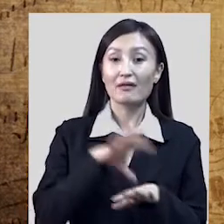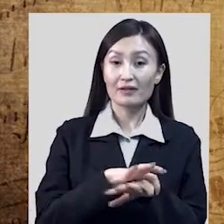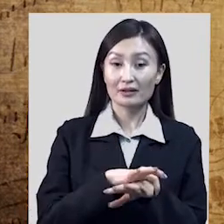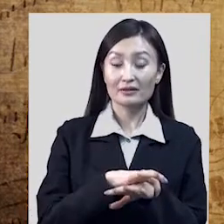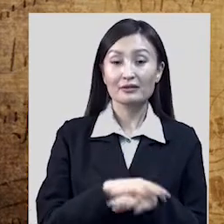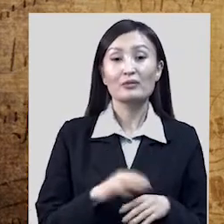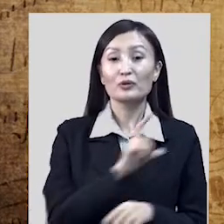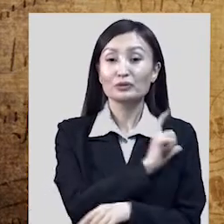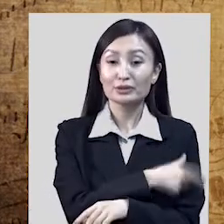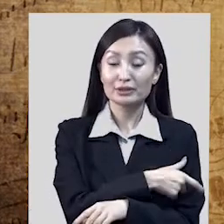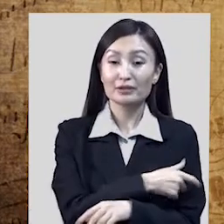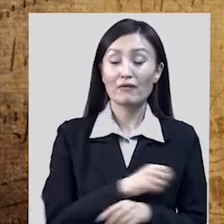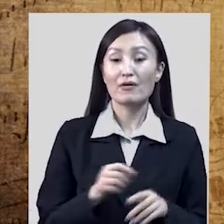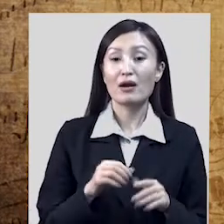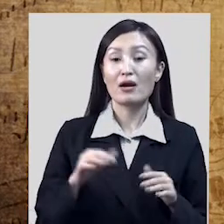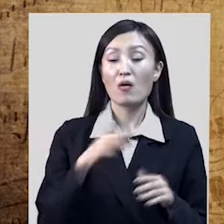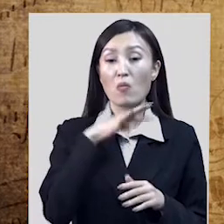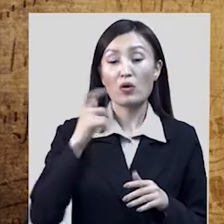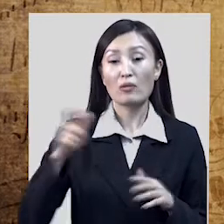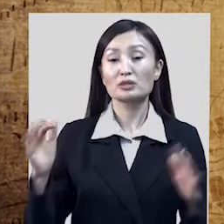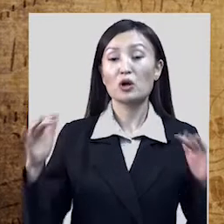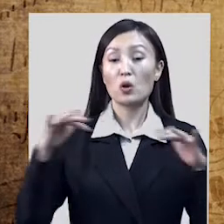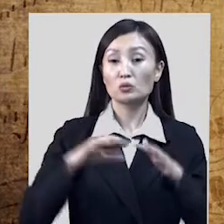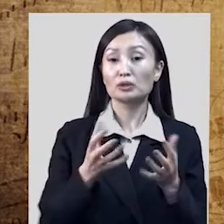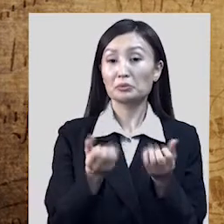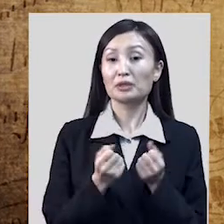фактором усиленного притяжения масс людей ислама